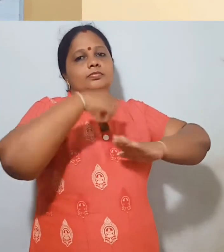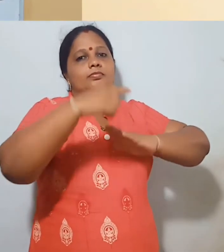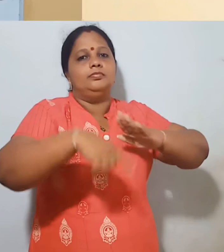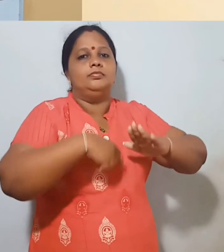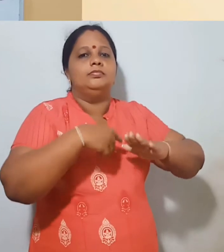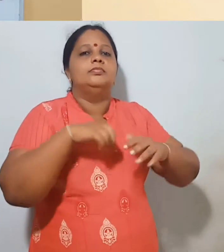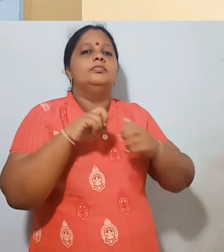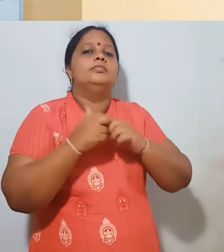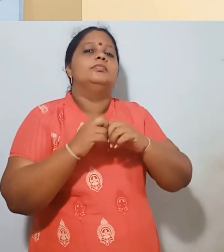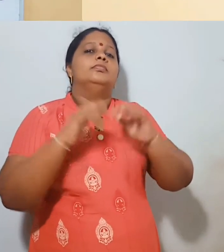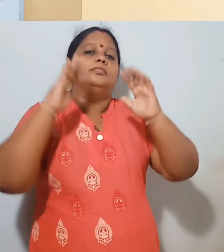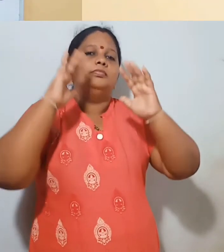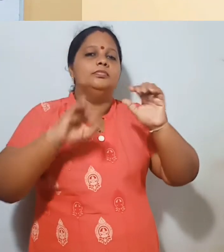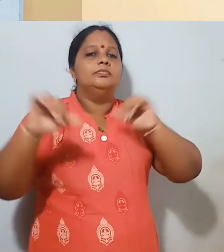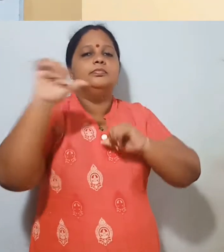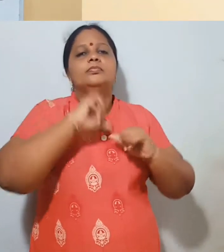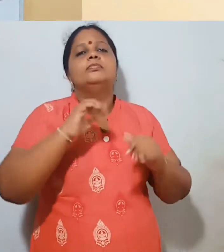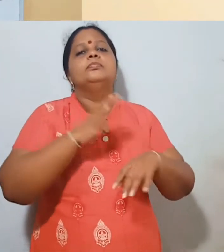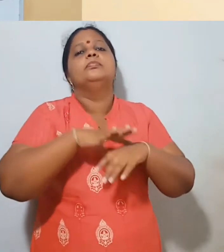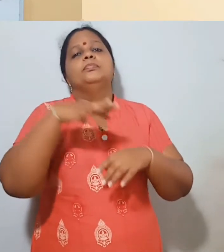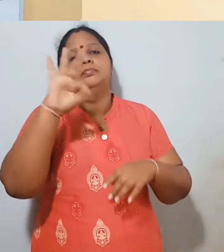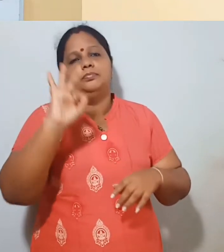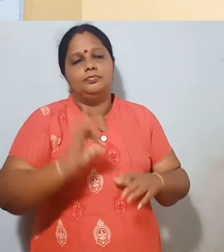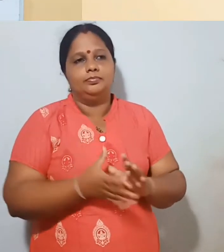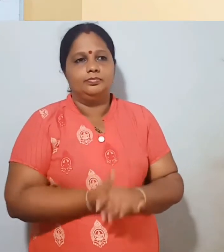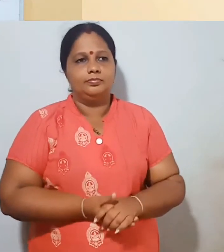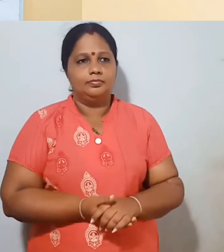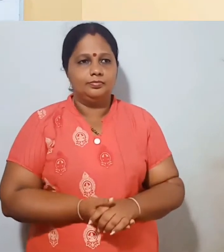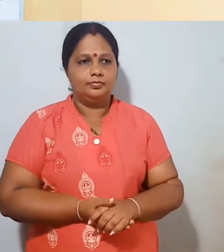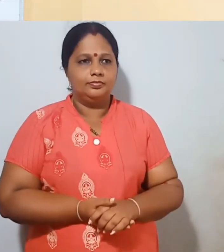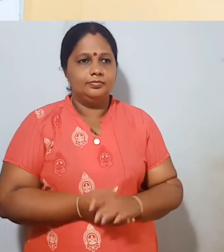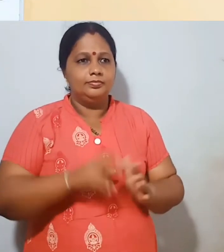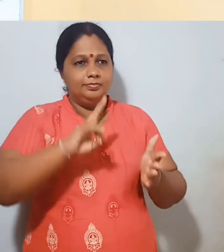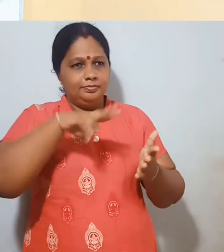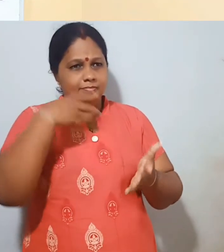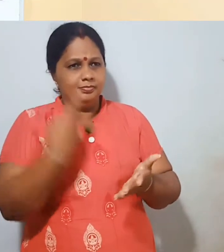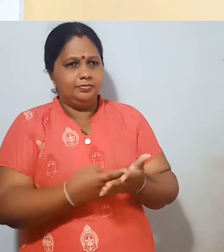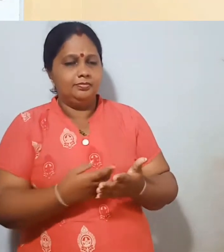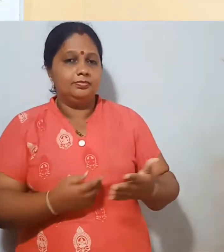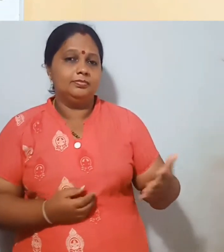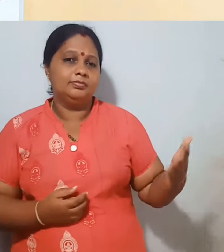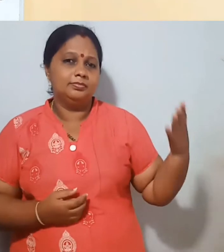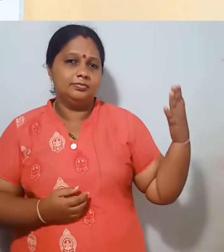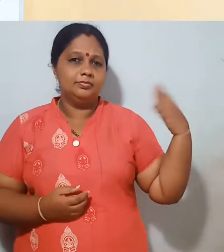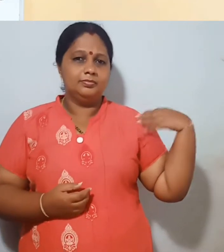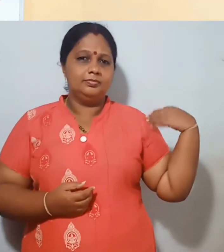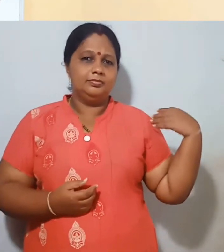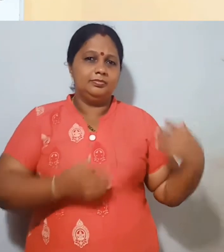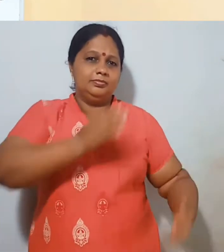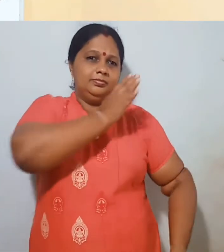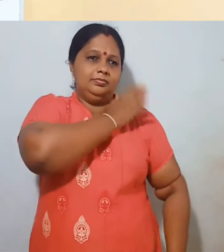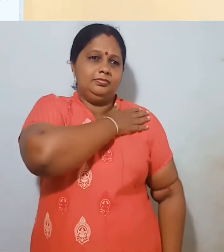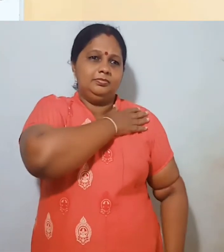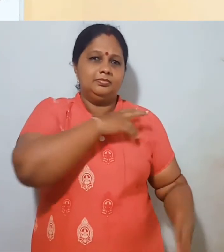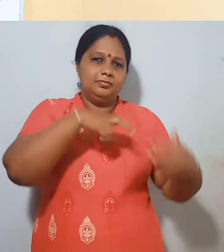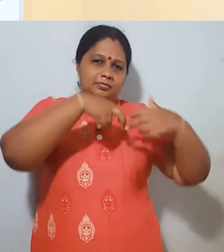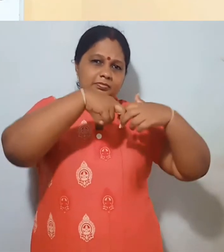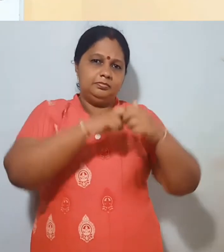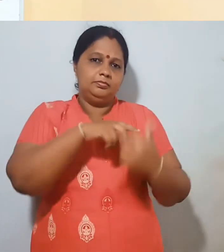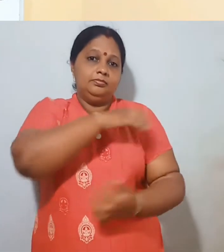அவருக்கு வைத்தியம் செய்யறதும் லேஸ். ரைட்? சரி, விழுந்தா சில வேளை இந்த ஷோல்டர் ஜாயிண்ட் மூட்டு